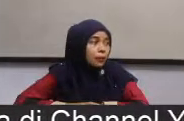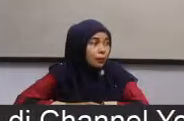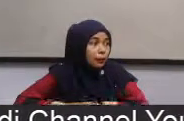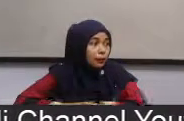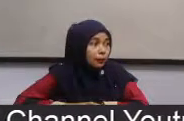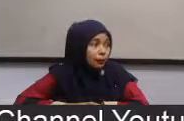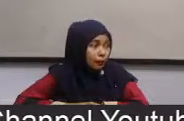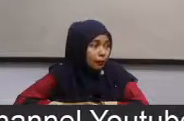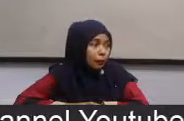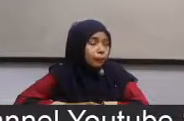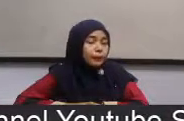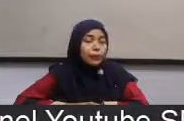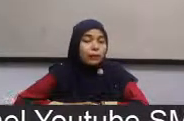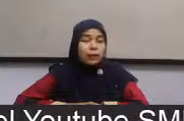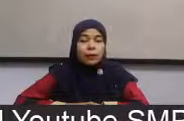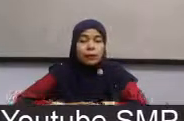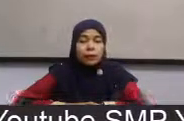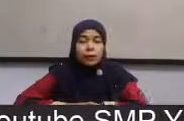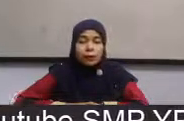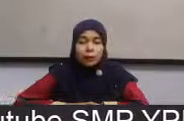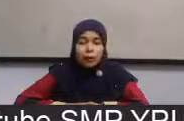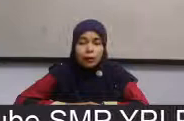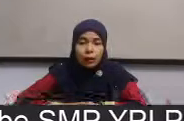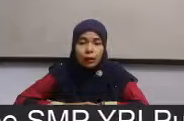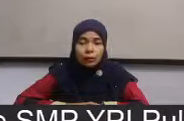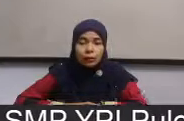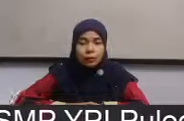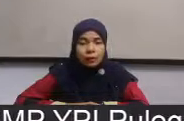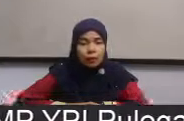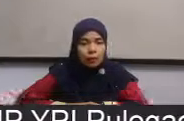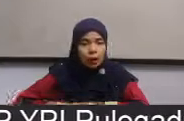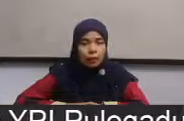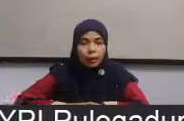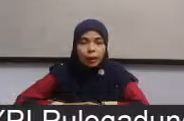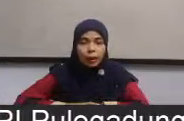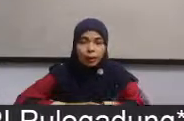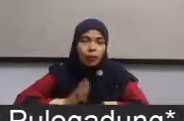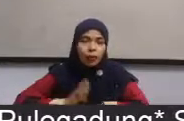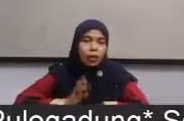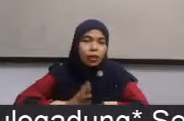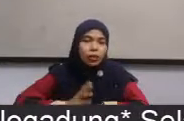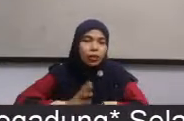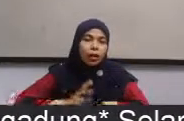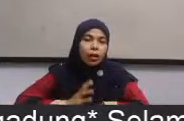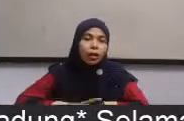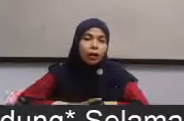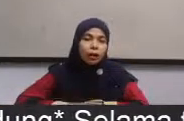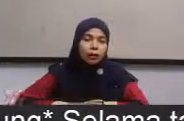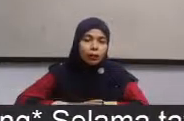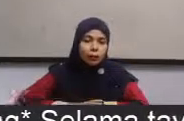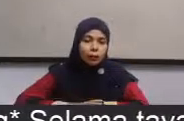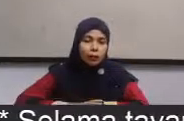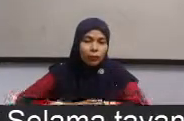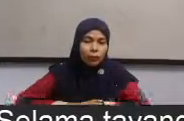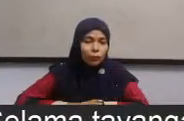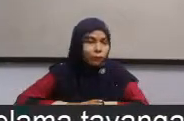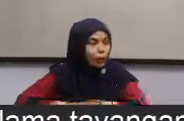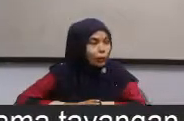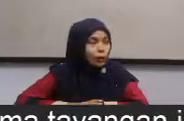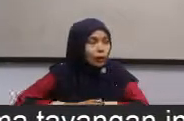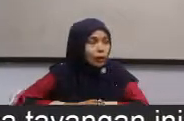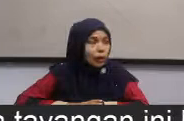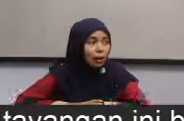persatuan persatuan dan kesatuan jadi misalnya ada yang lemon ini dari negara kami Oh